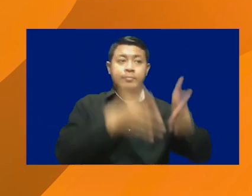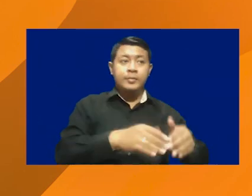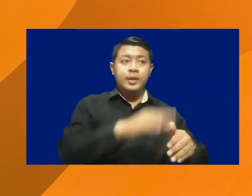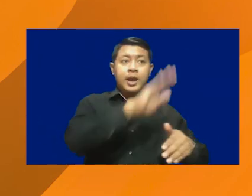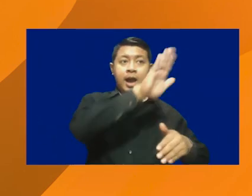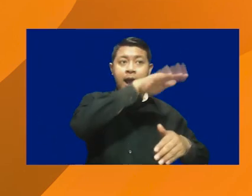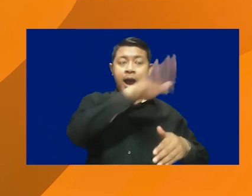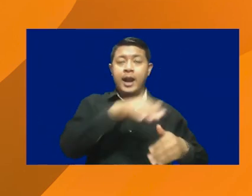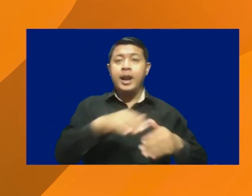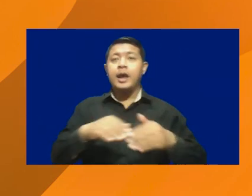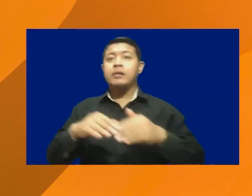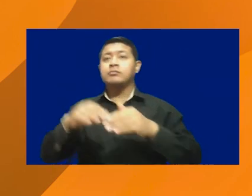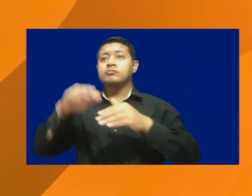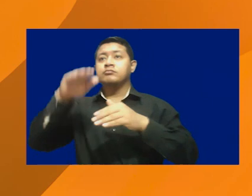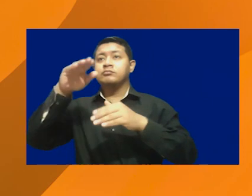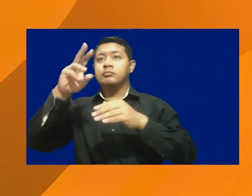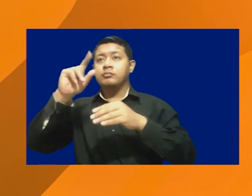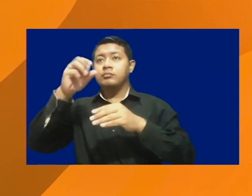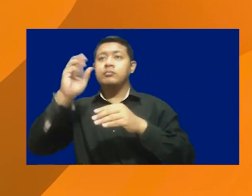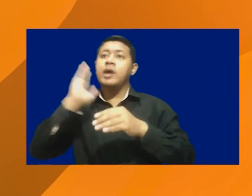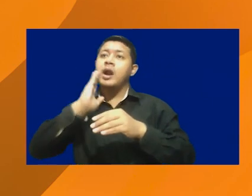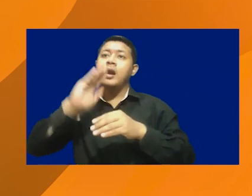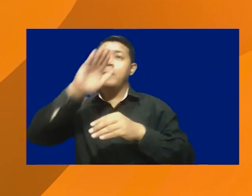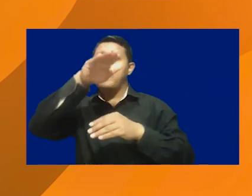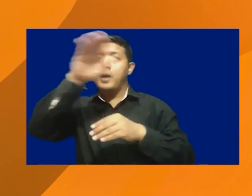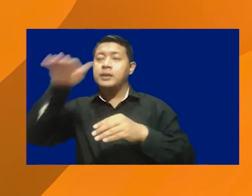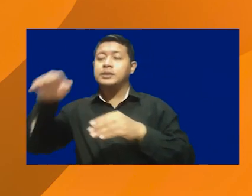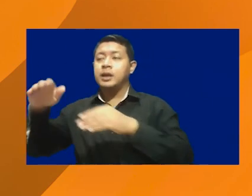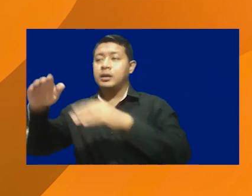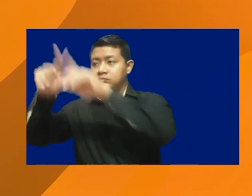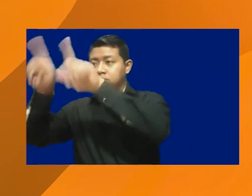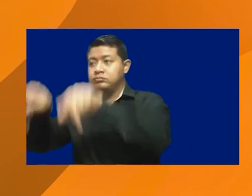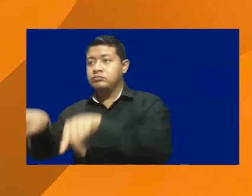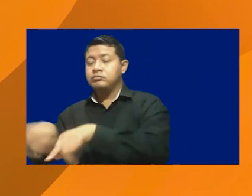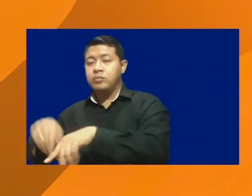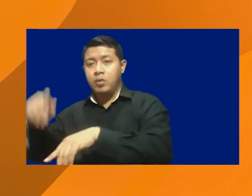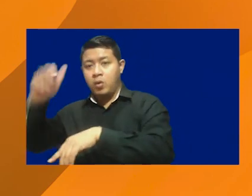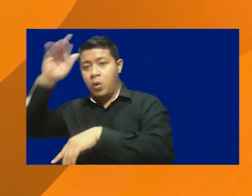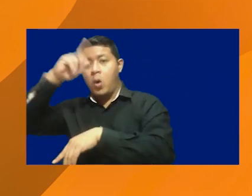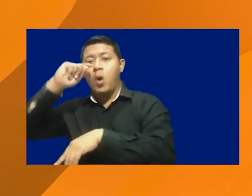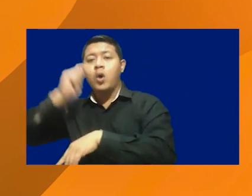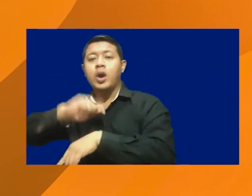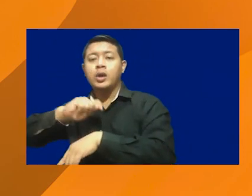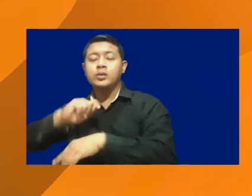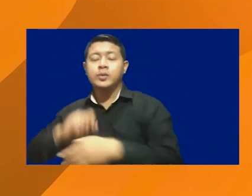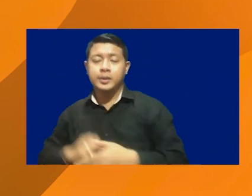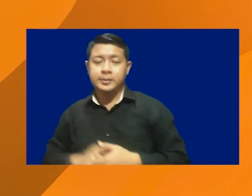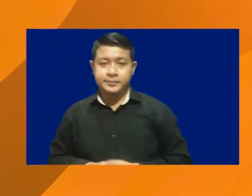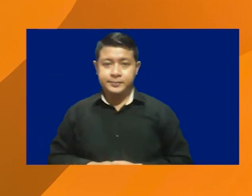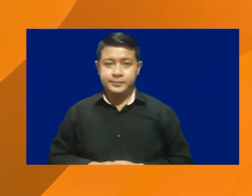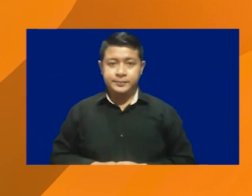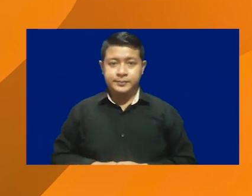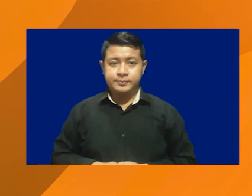ke bawah mulai dari anak, remaja, dan dewasa, termasuk dewasa orang tua.